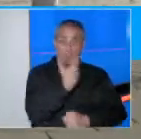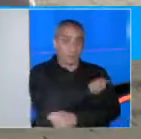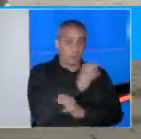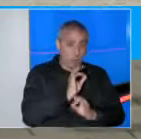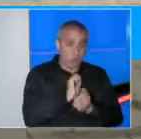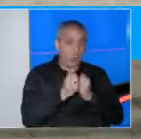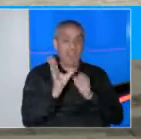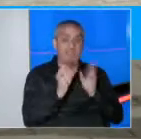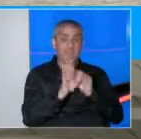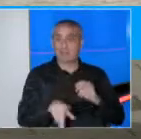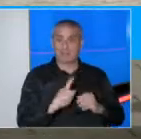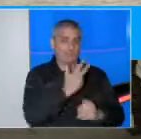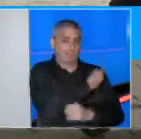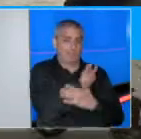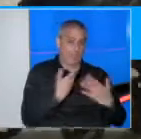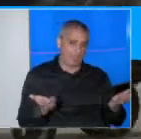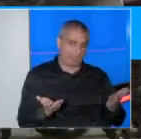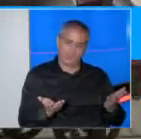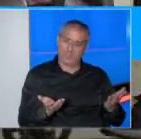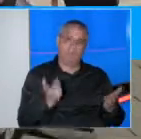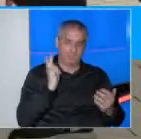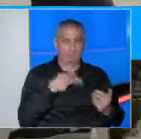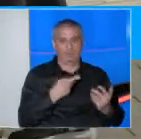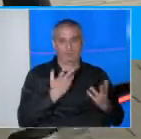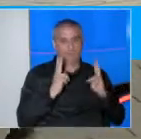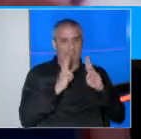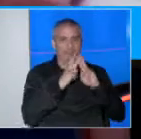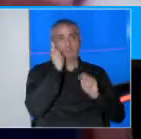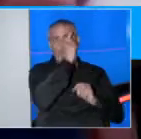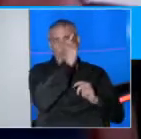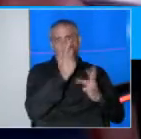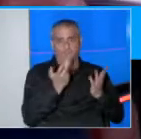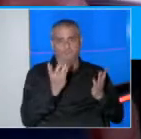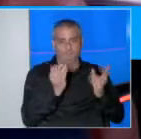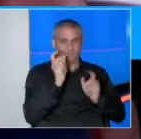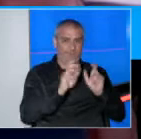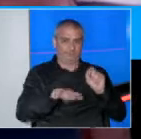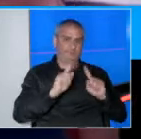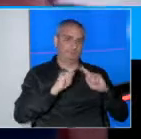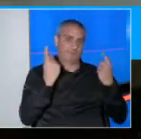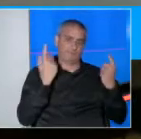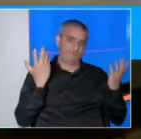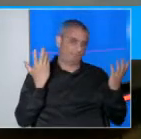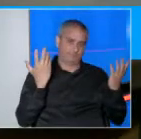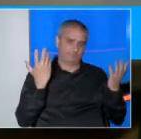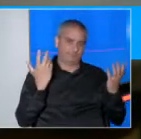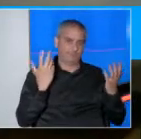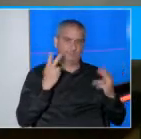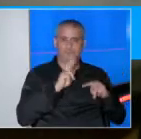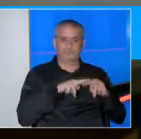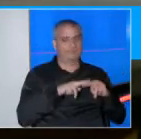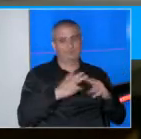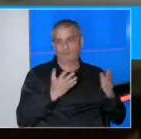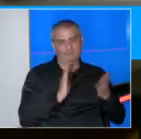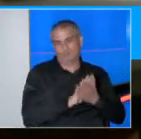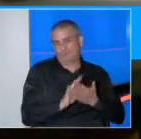אם נוסעים עם ילדים שלא מחוסנים ויכולים להיפגש שם ויפגשו שם עם ילדים אחרים,